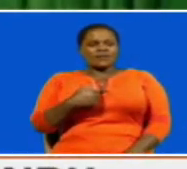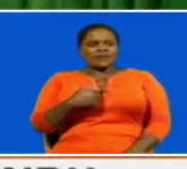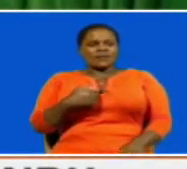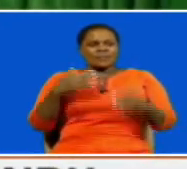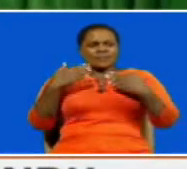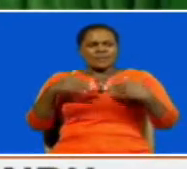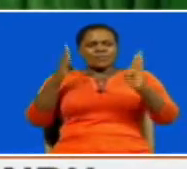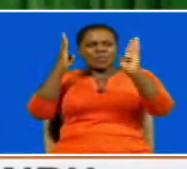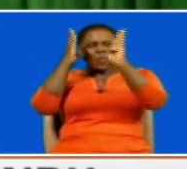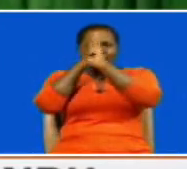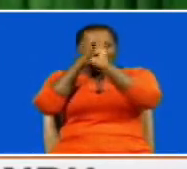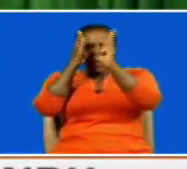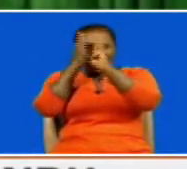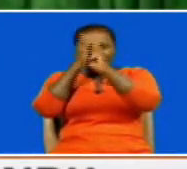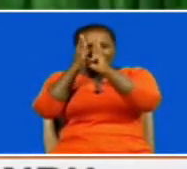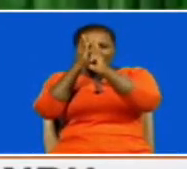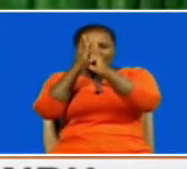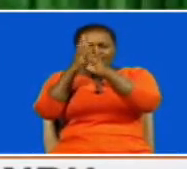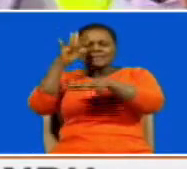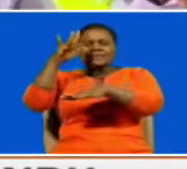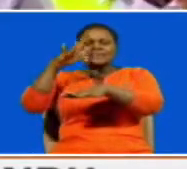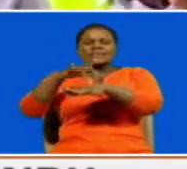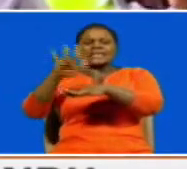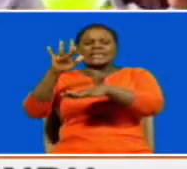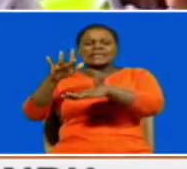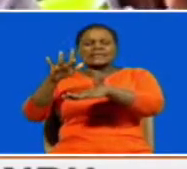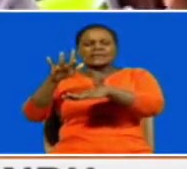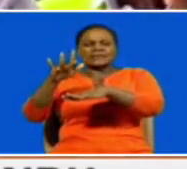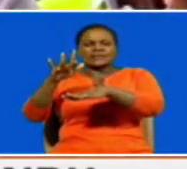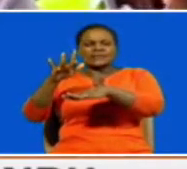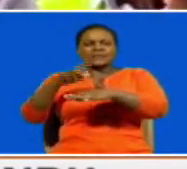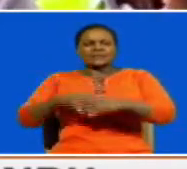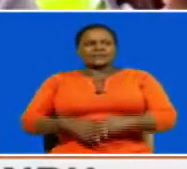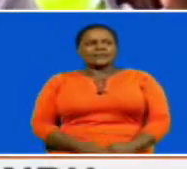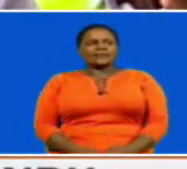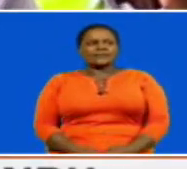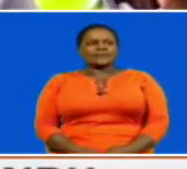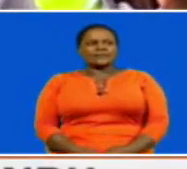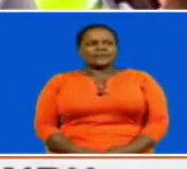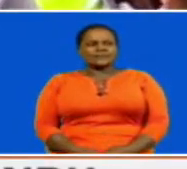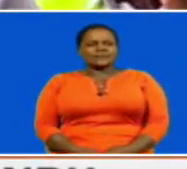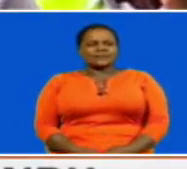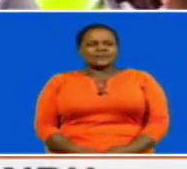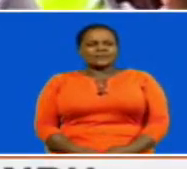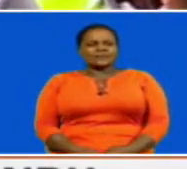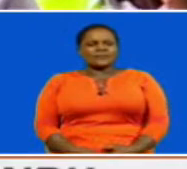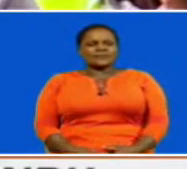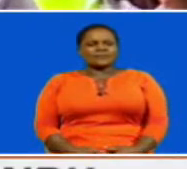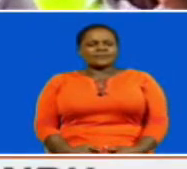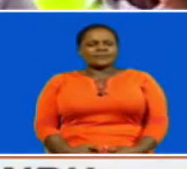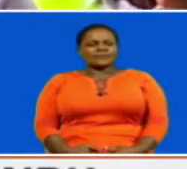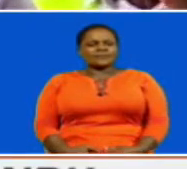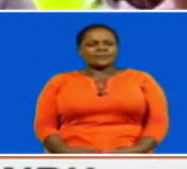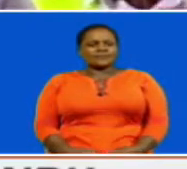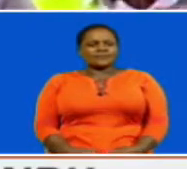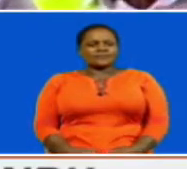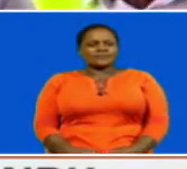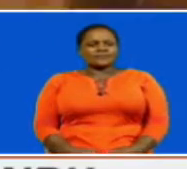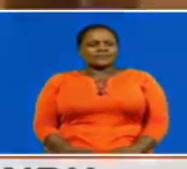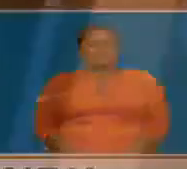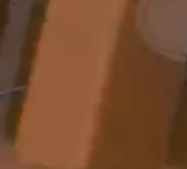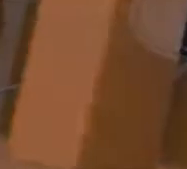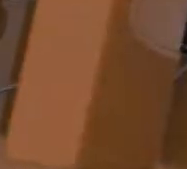watu huficha uchi wao. Tobias Chanji, KTN News, kaunti ya Mombasa.